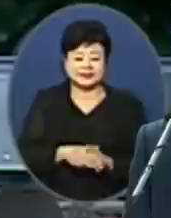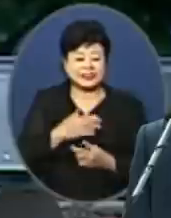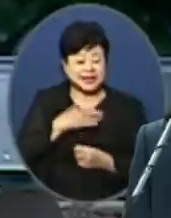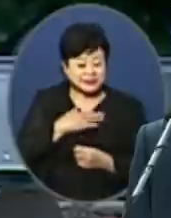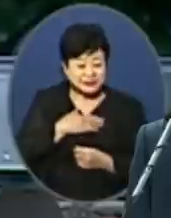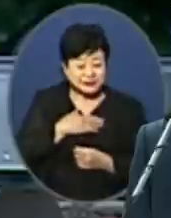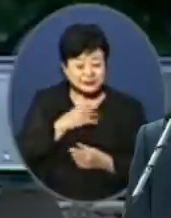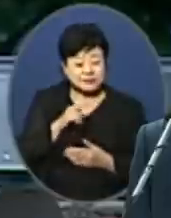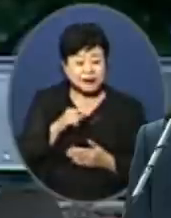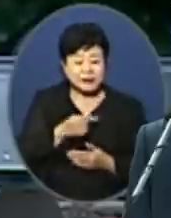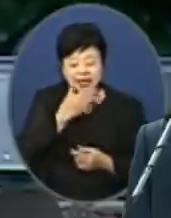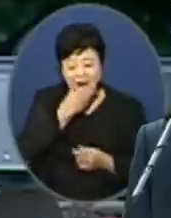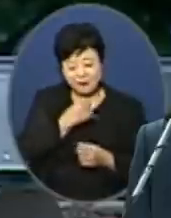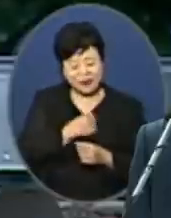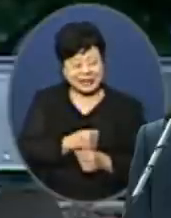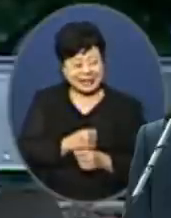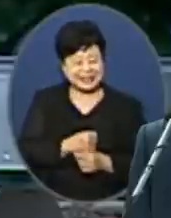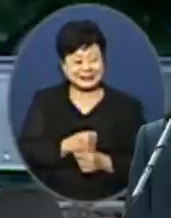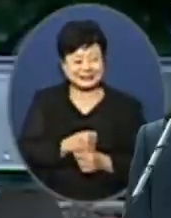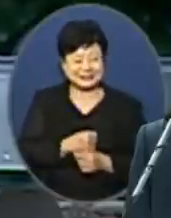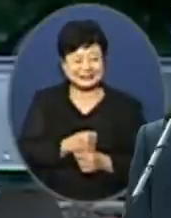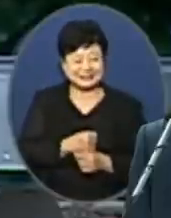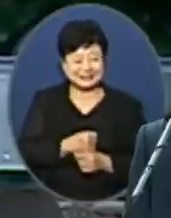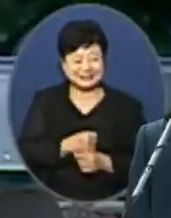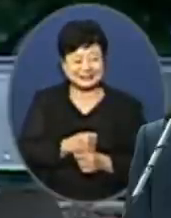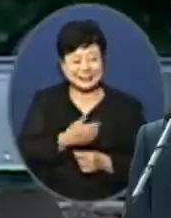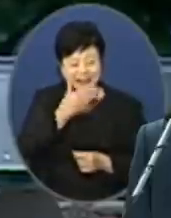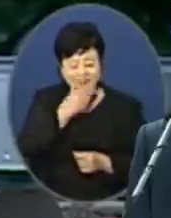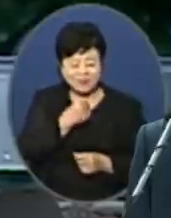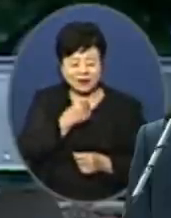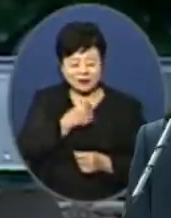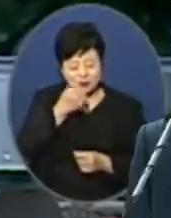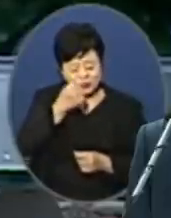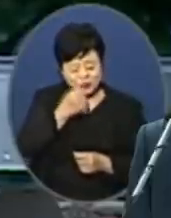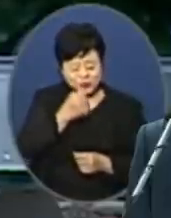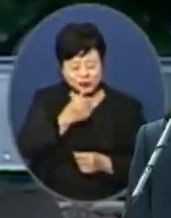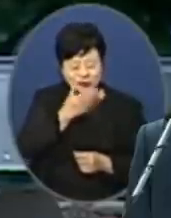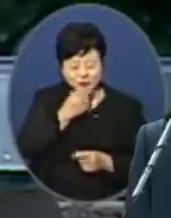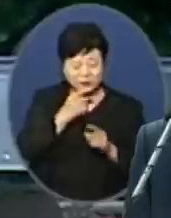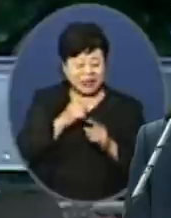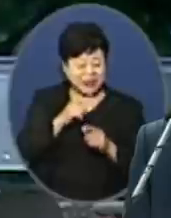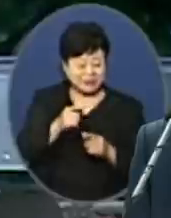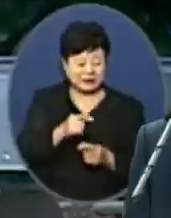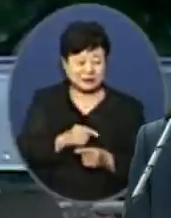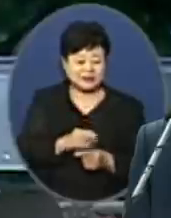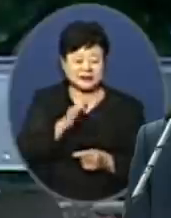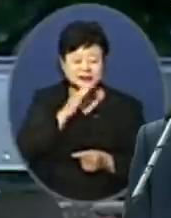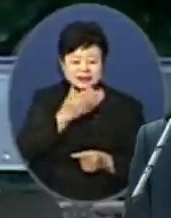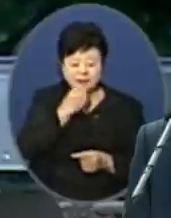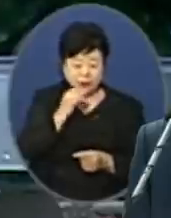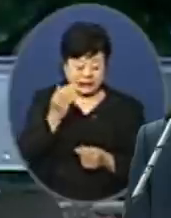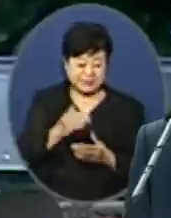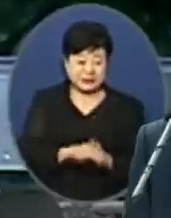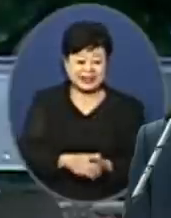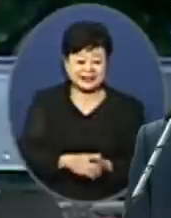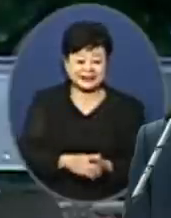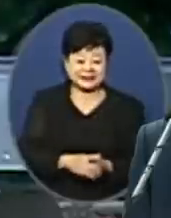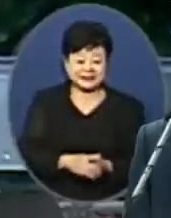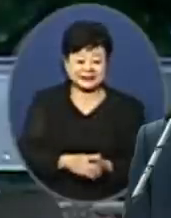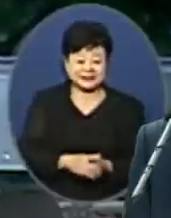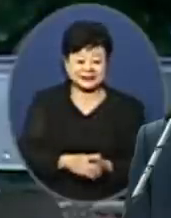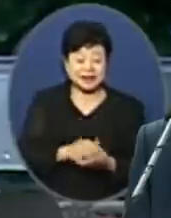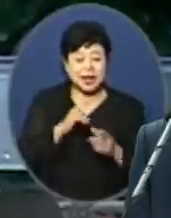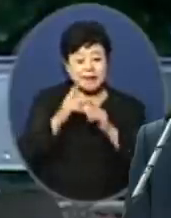나는 마음이 행복하다. 행복한 것을 꿈꾸고 행복하다고 말을 하면 실제로 행복해지는 것입니다.